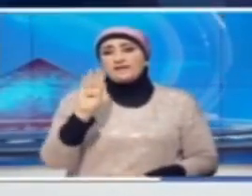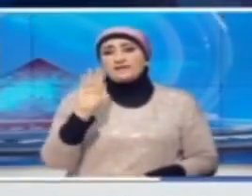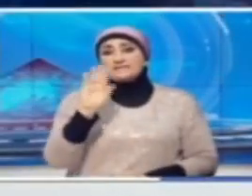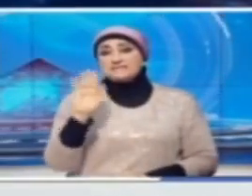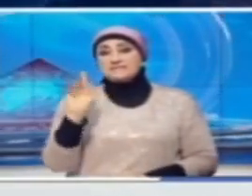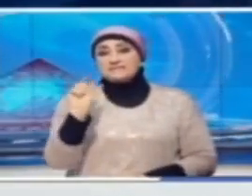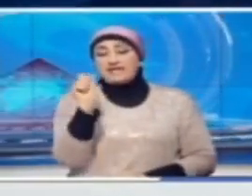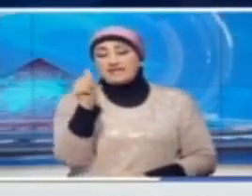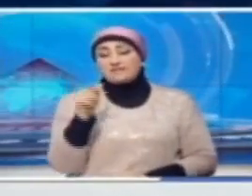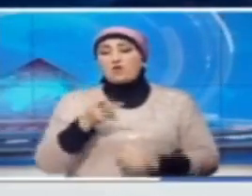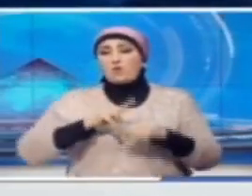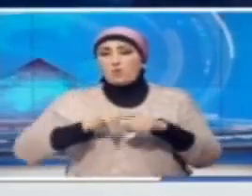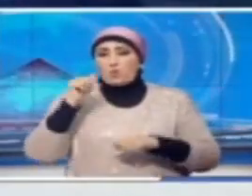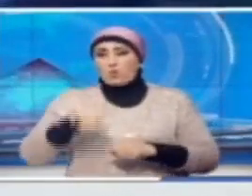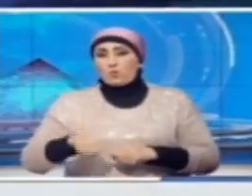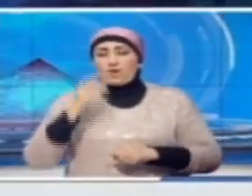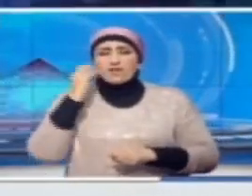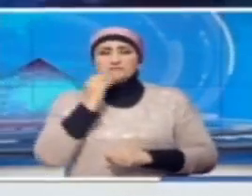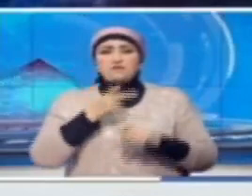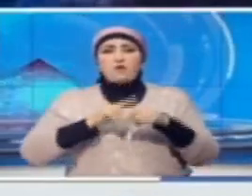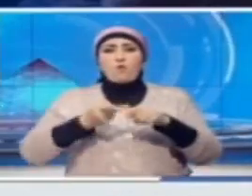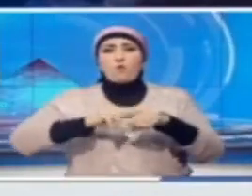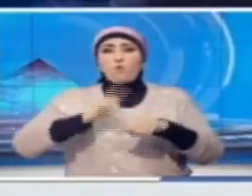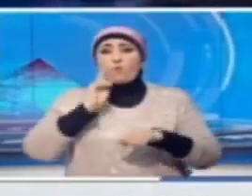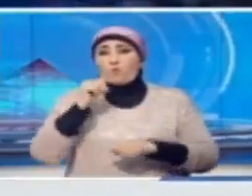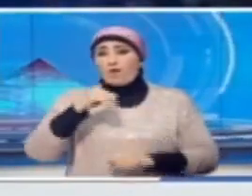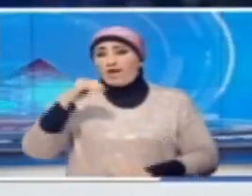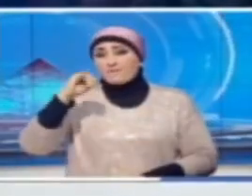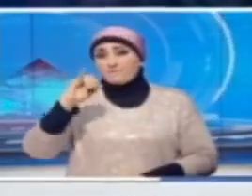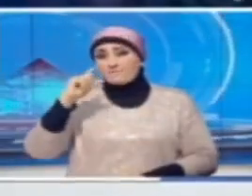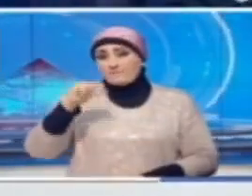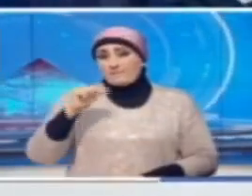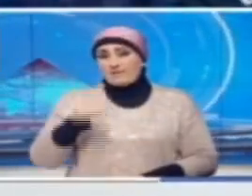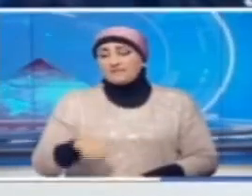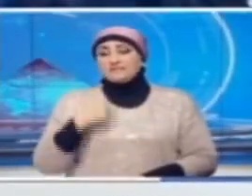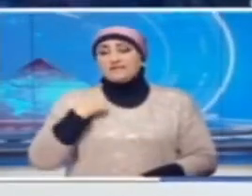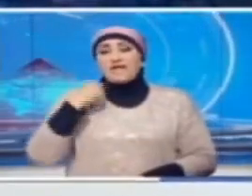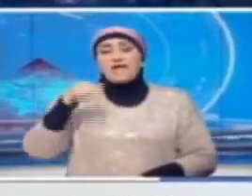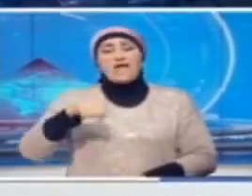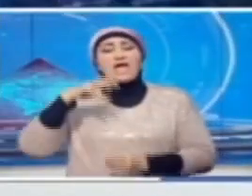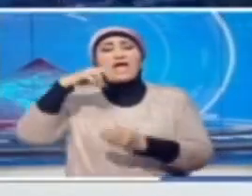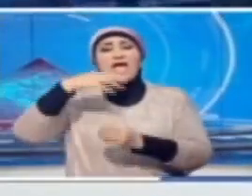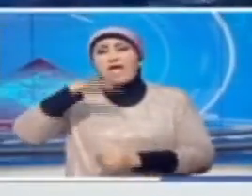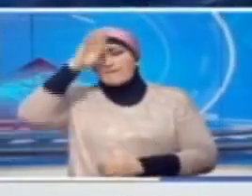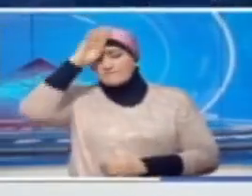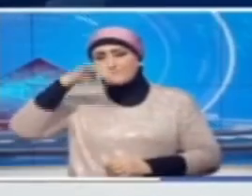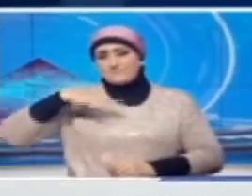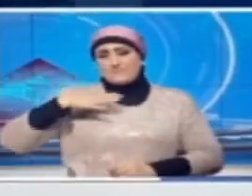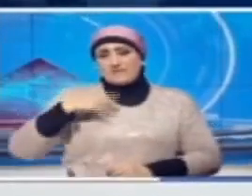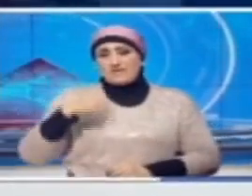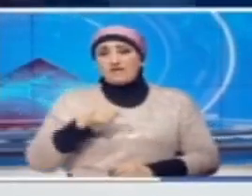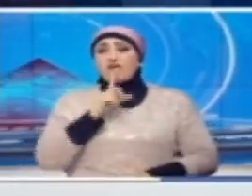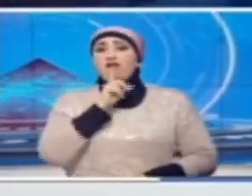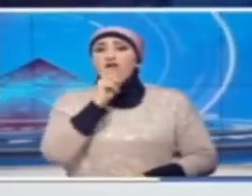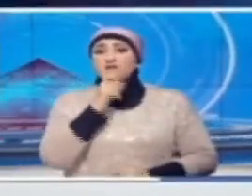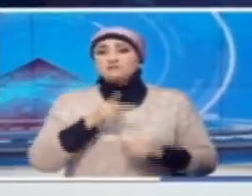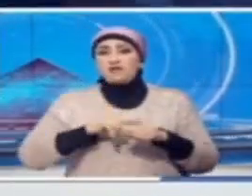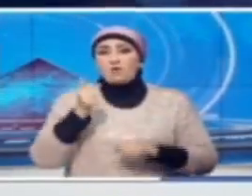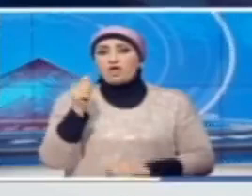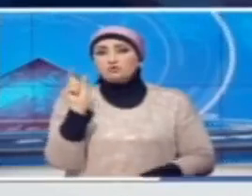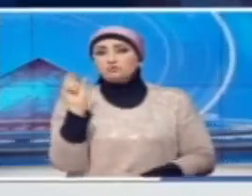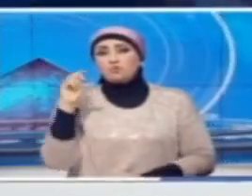أبو ظبي والأمير تميم بن حمد الثاني أمير دولة قطر وأنطونيو غوتيريش الأمين العام للأمم